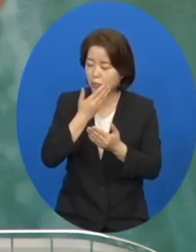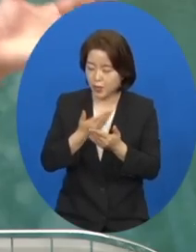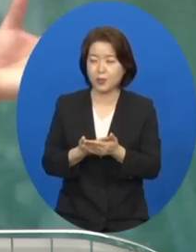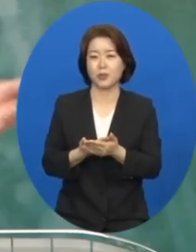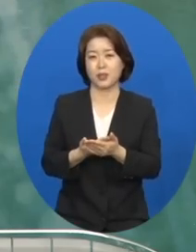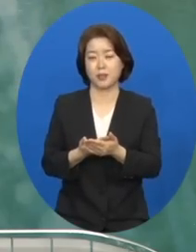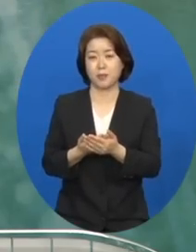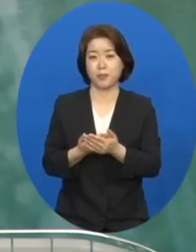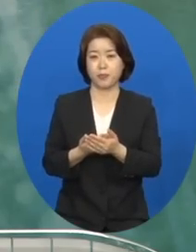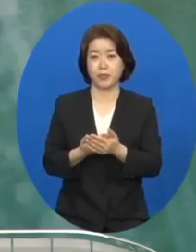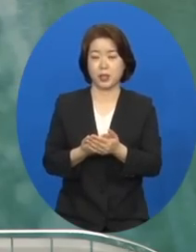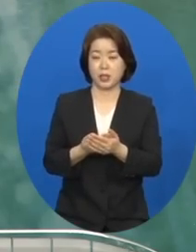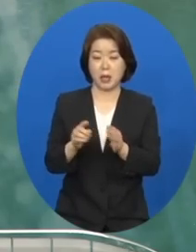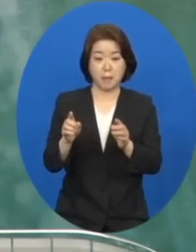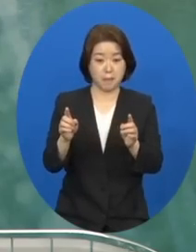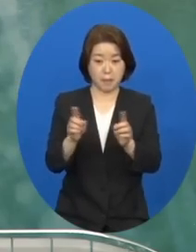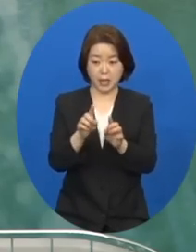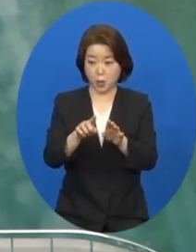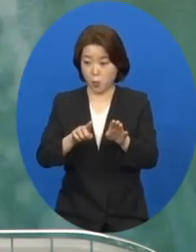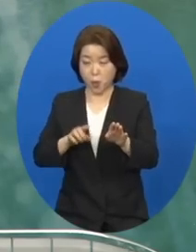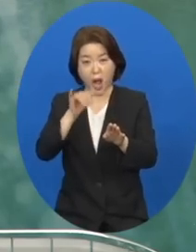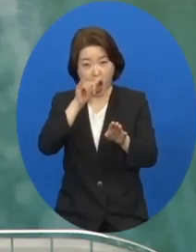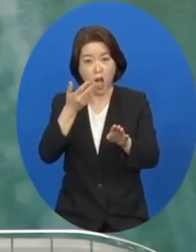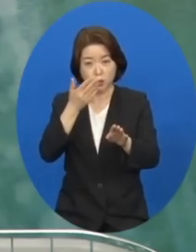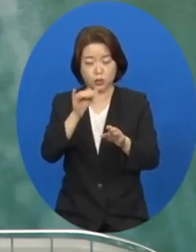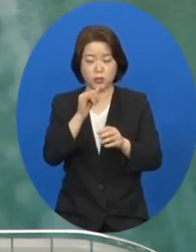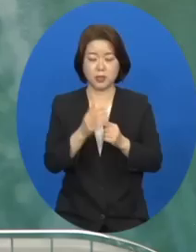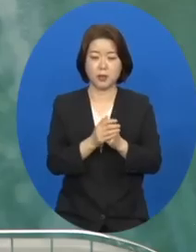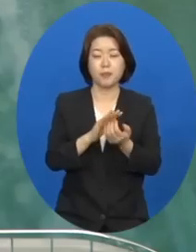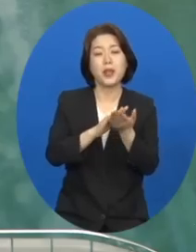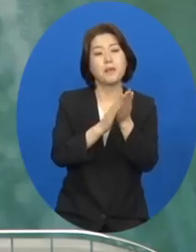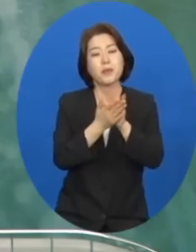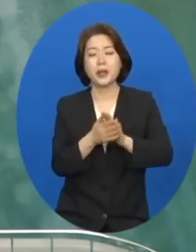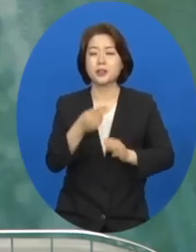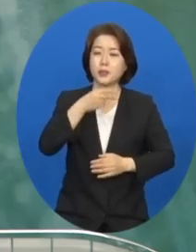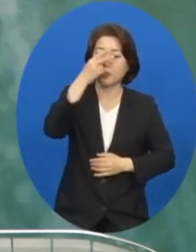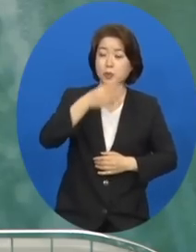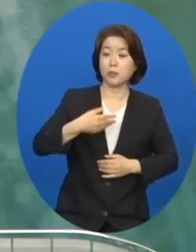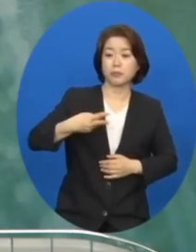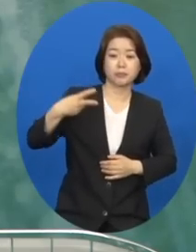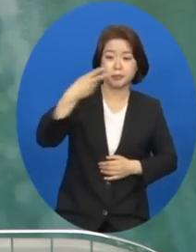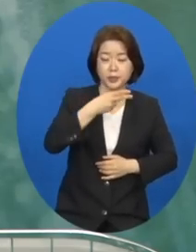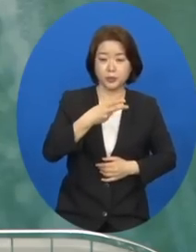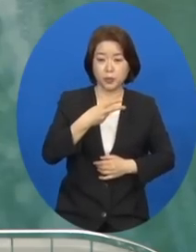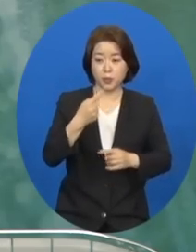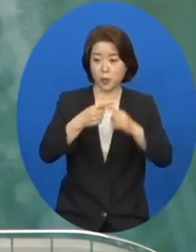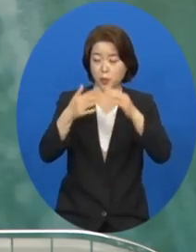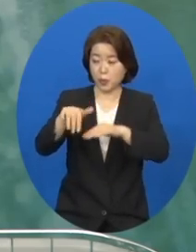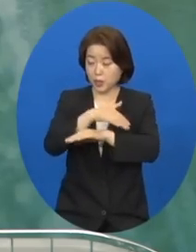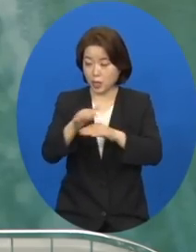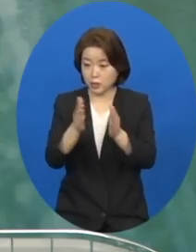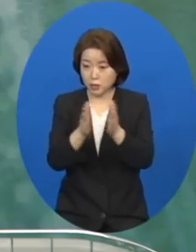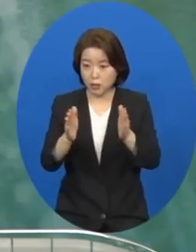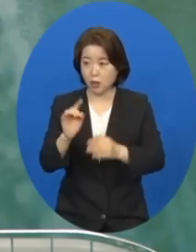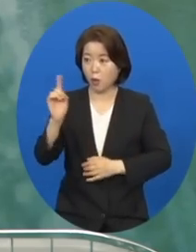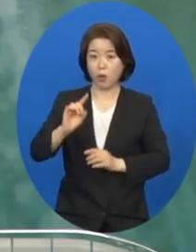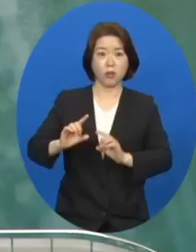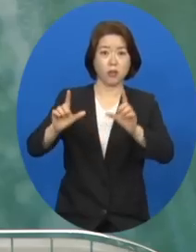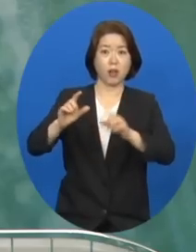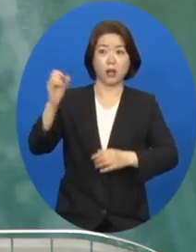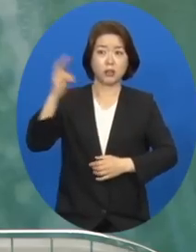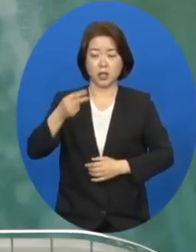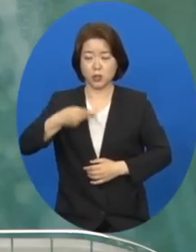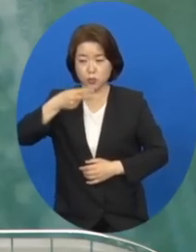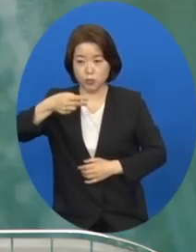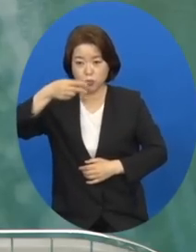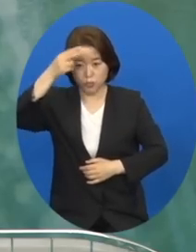물론 거꾸로 가는 경우도 있어요 면화 되어서 이제 술을 끊고 나오기 시작했는데 온도 다시 술을 마십니다 금박